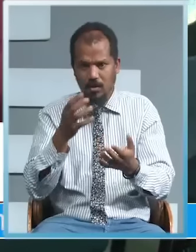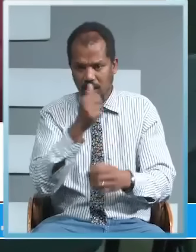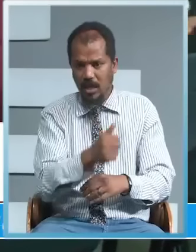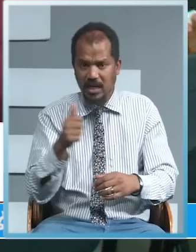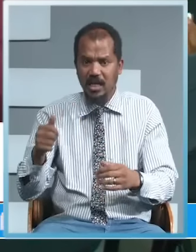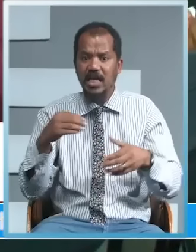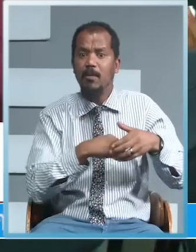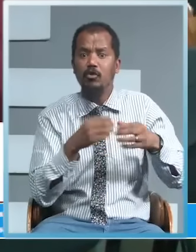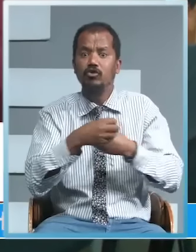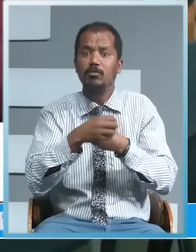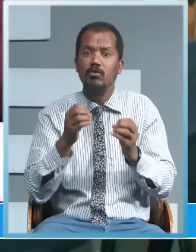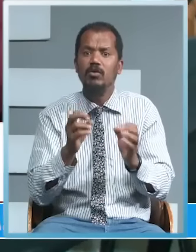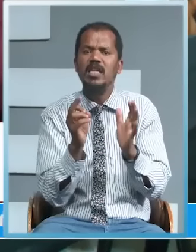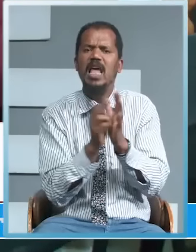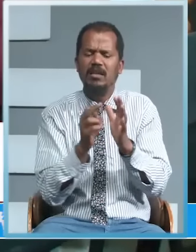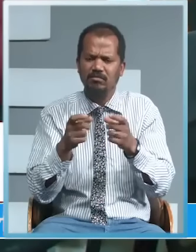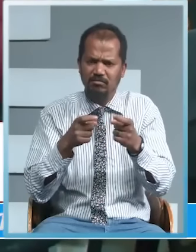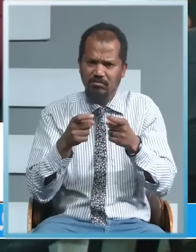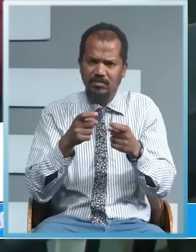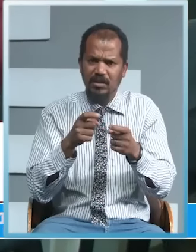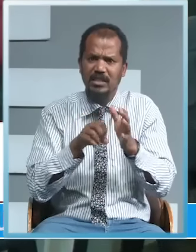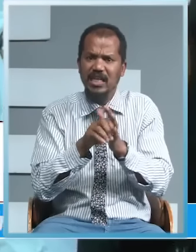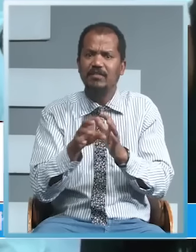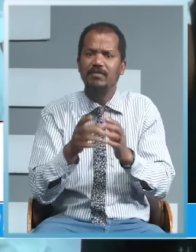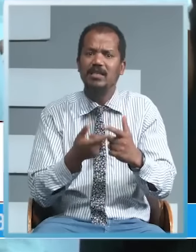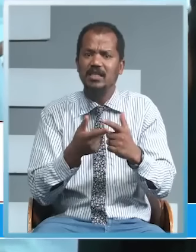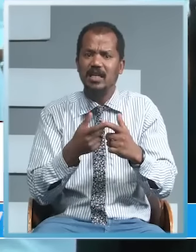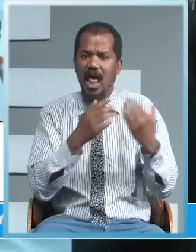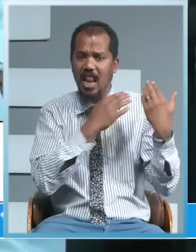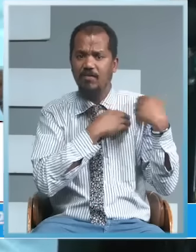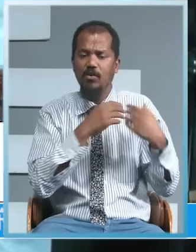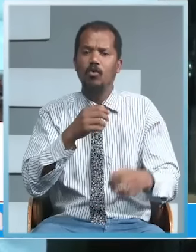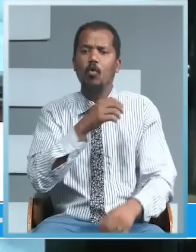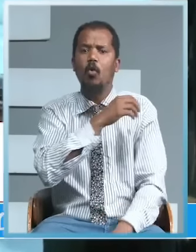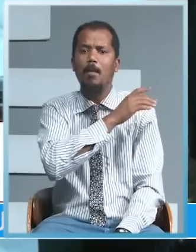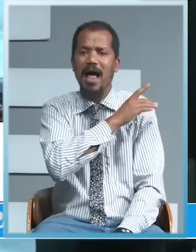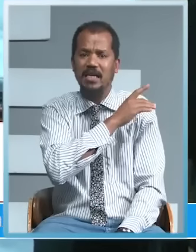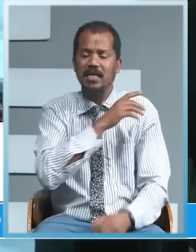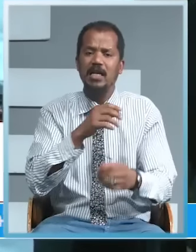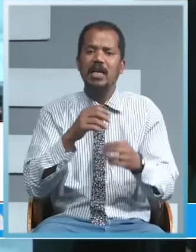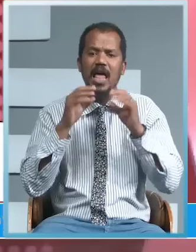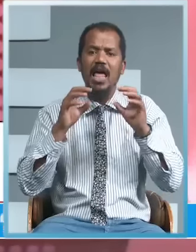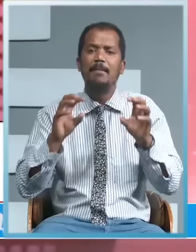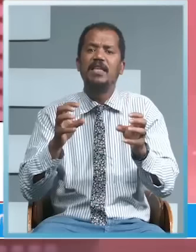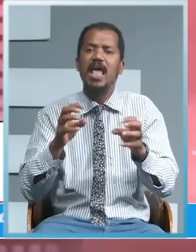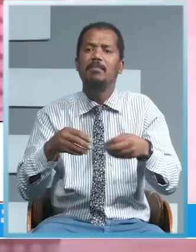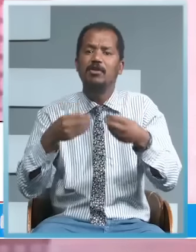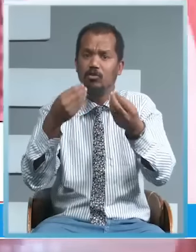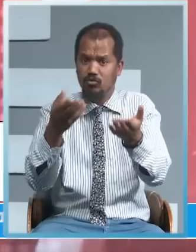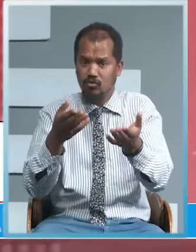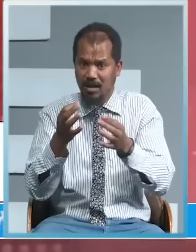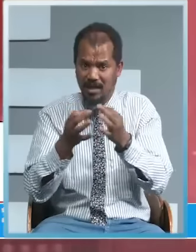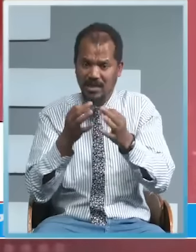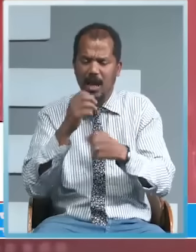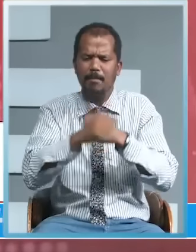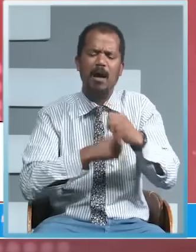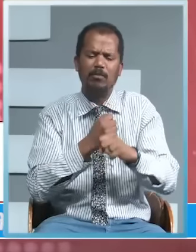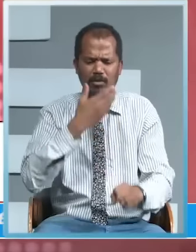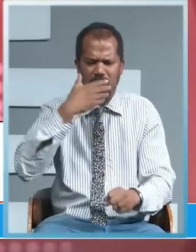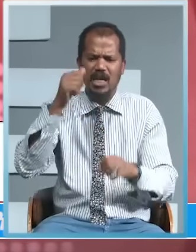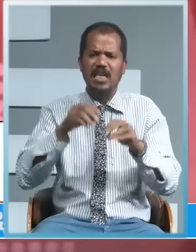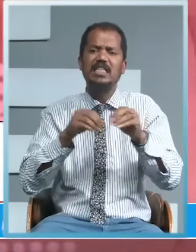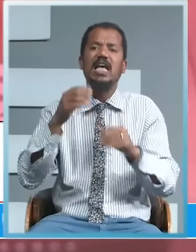የአዲስ አበባ ገቢዎች ቢሮ የህግ ተገዥነት ዘርፍ ምክትል ቢሮ ኃላፊ ኮማንደር አህመድ መሐመድ ለመገናኛ ብዙሃን በሰጡት መግለጫ በአመቱ